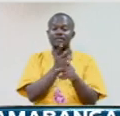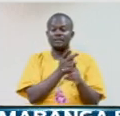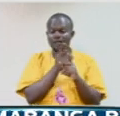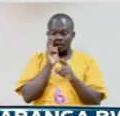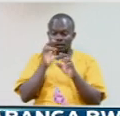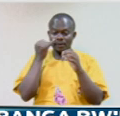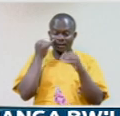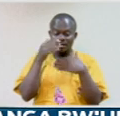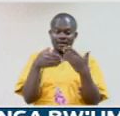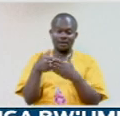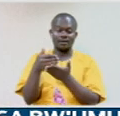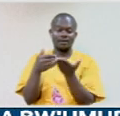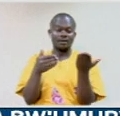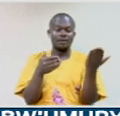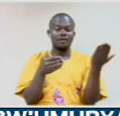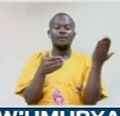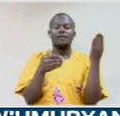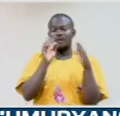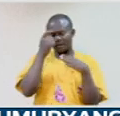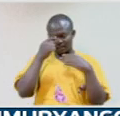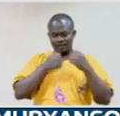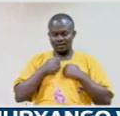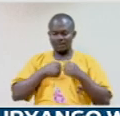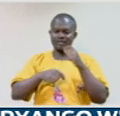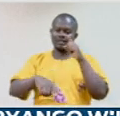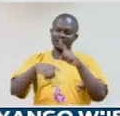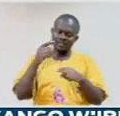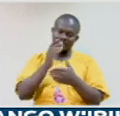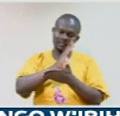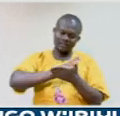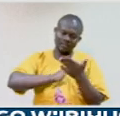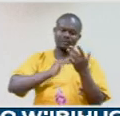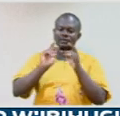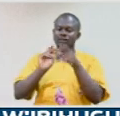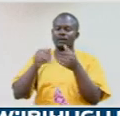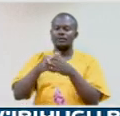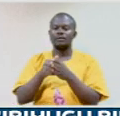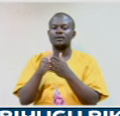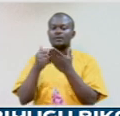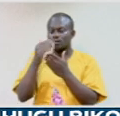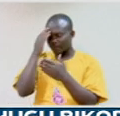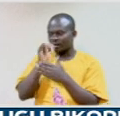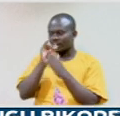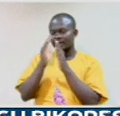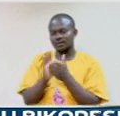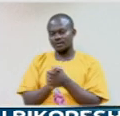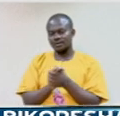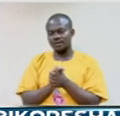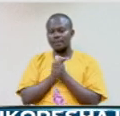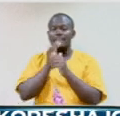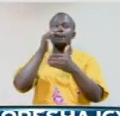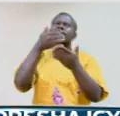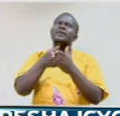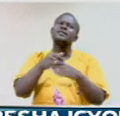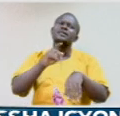ko hari leta y'u Rwanda iriho yica igice kimwe cy'abaturage igihora gusa ko ari abatutsi bigeze